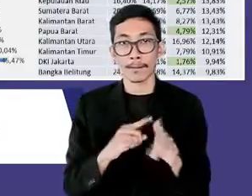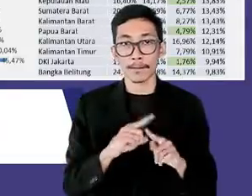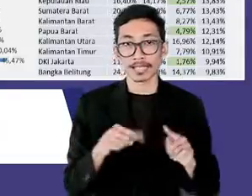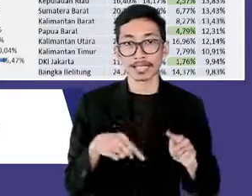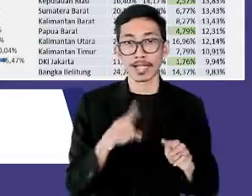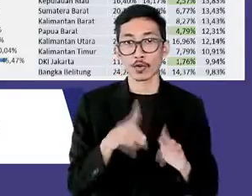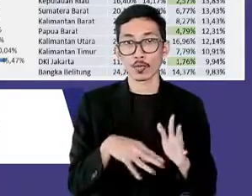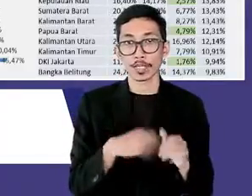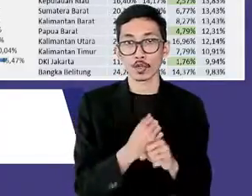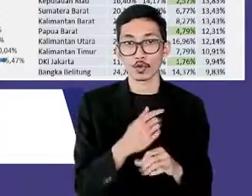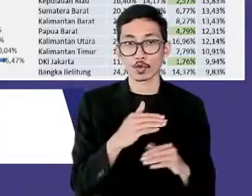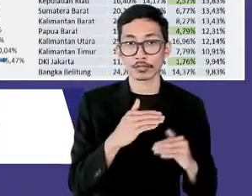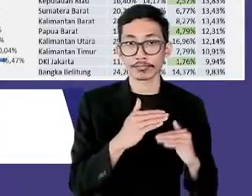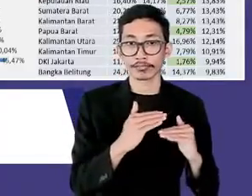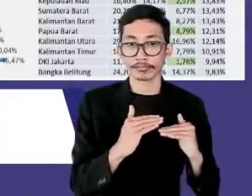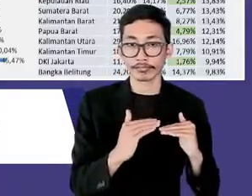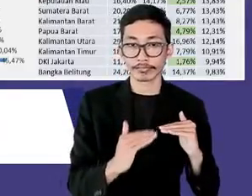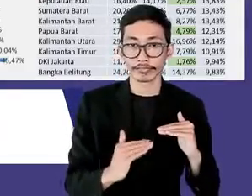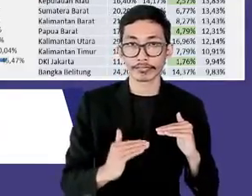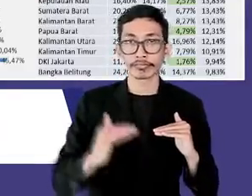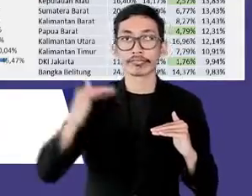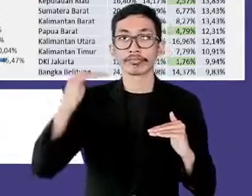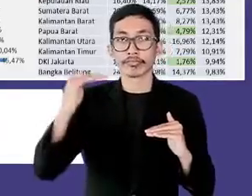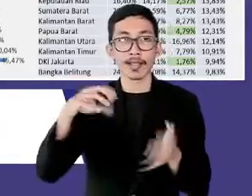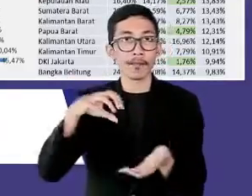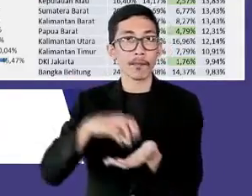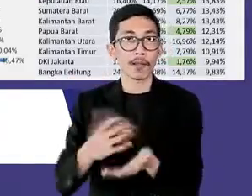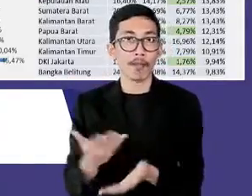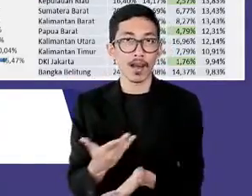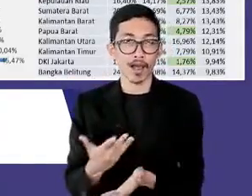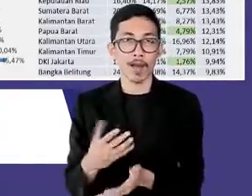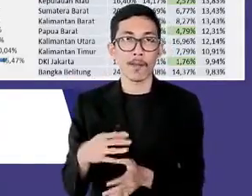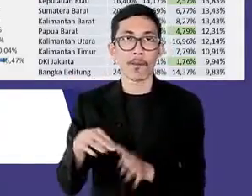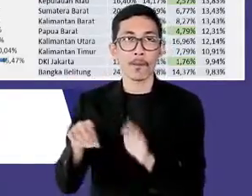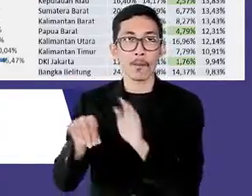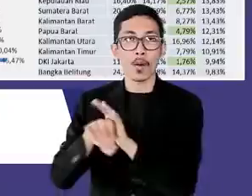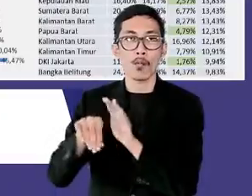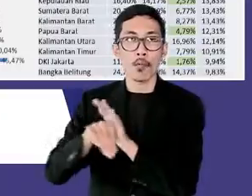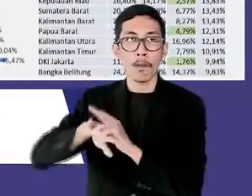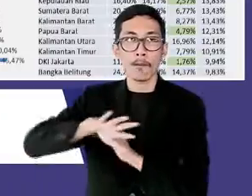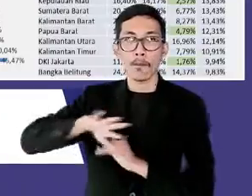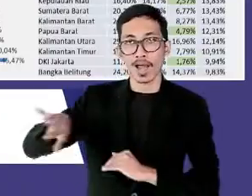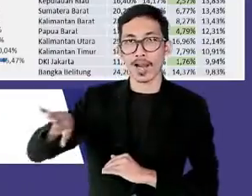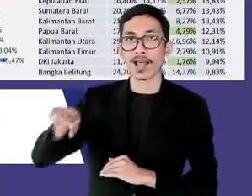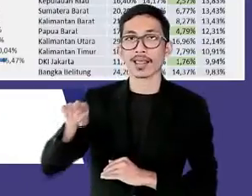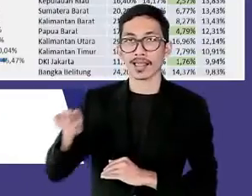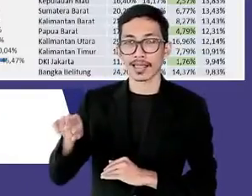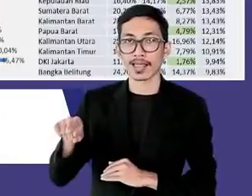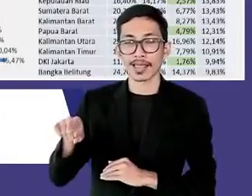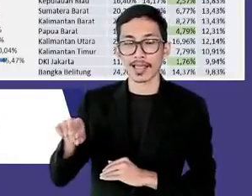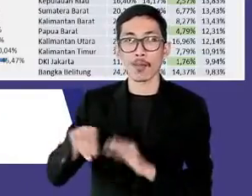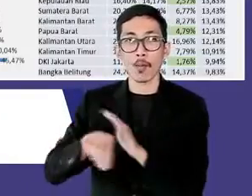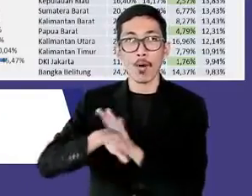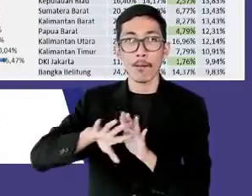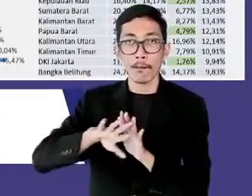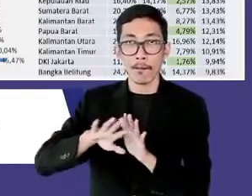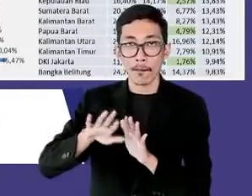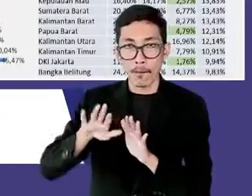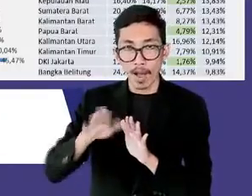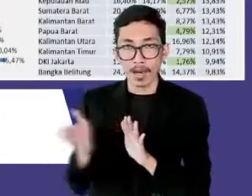yang kembali meningkat yaitu Papua Barat kasus Papua Barat di minggu ini berjumlah